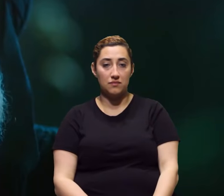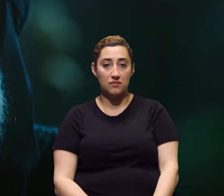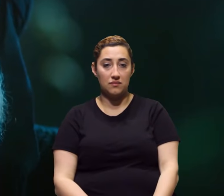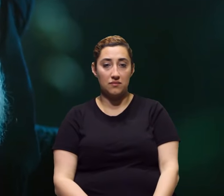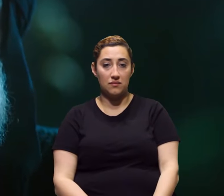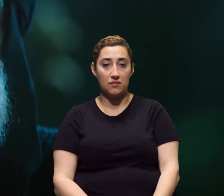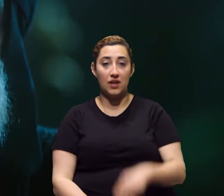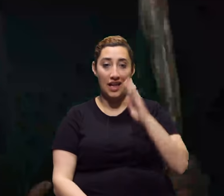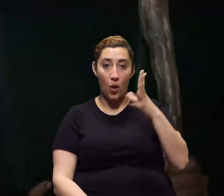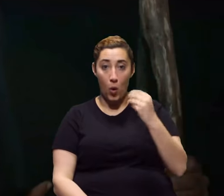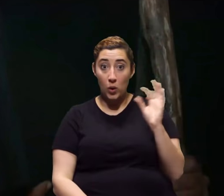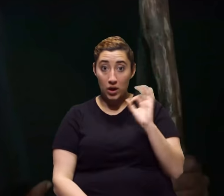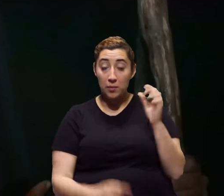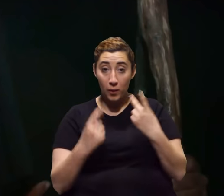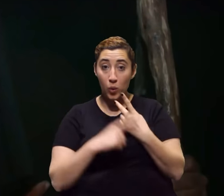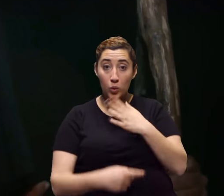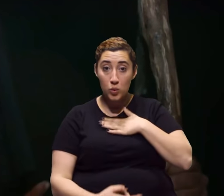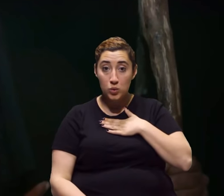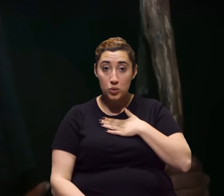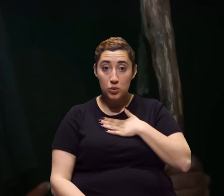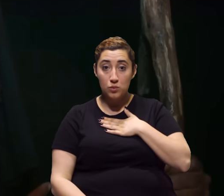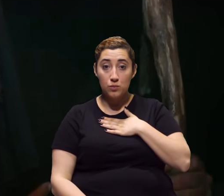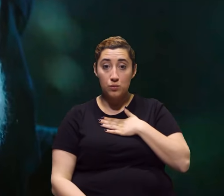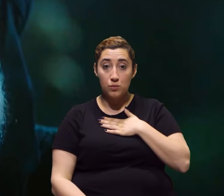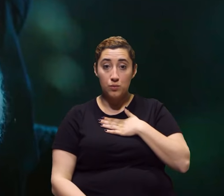Gidilirmiş değil mi Yunus'um?